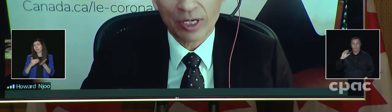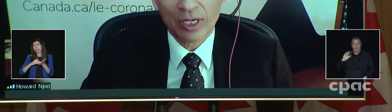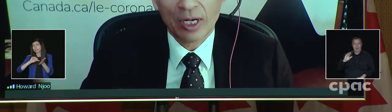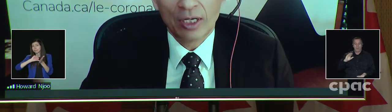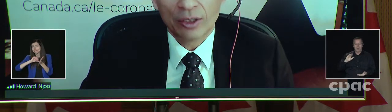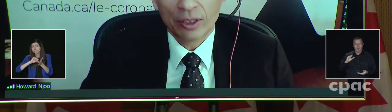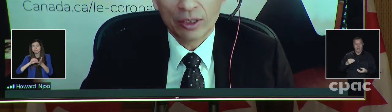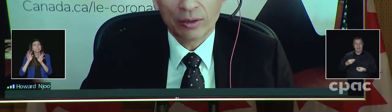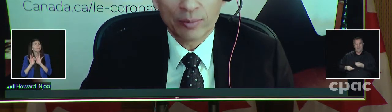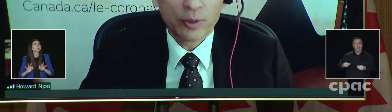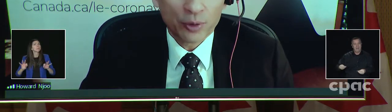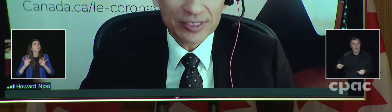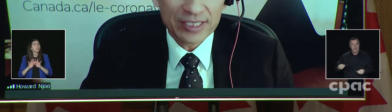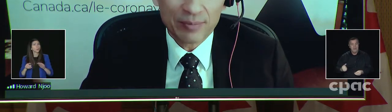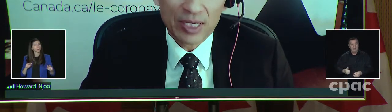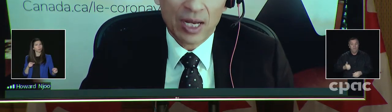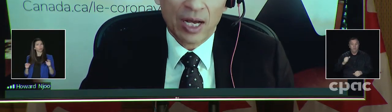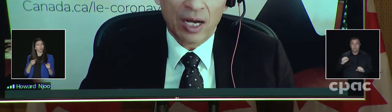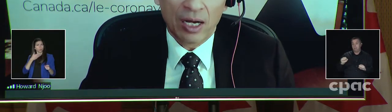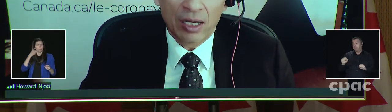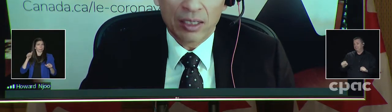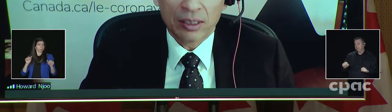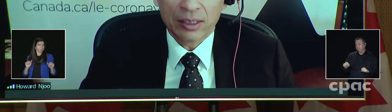propagation le plus possible.